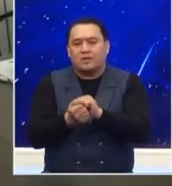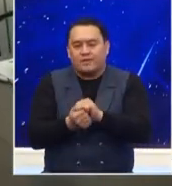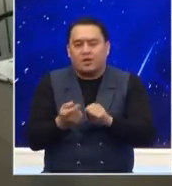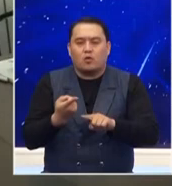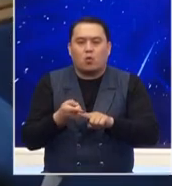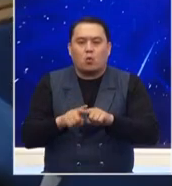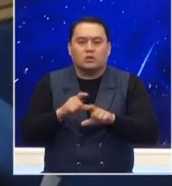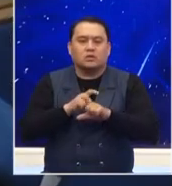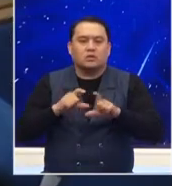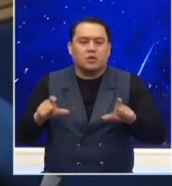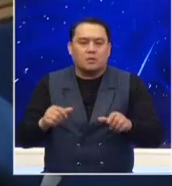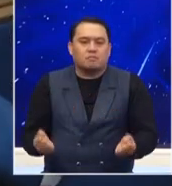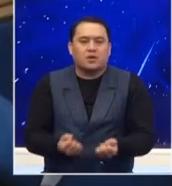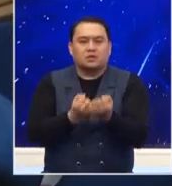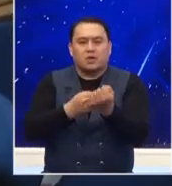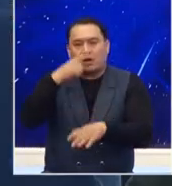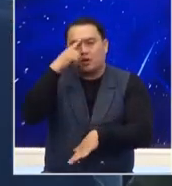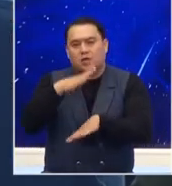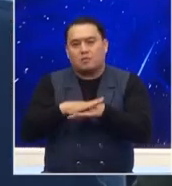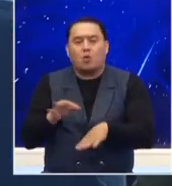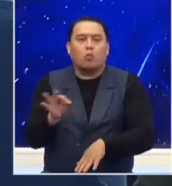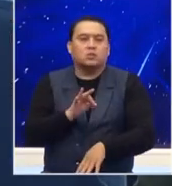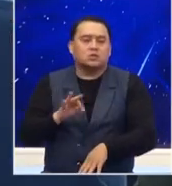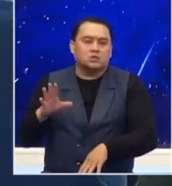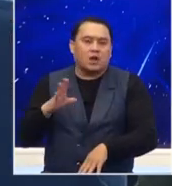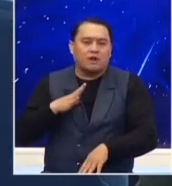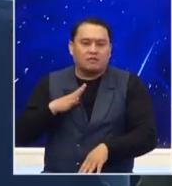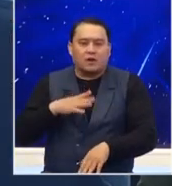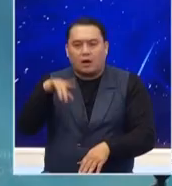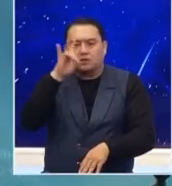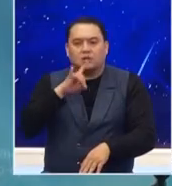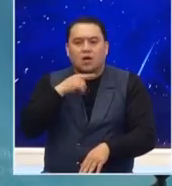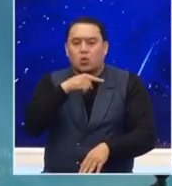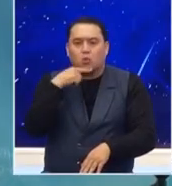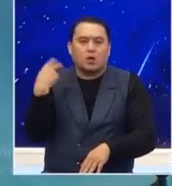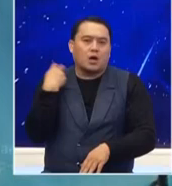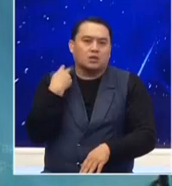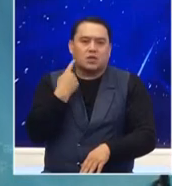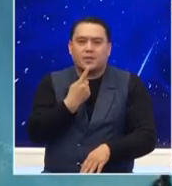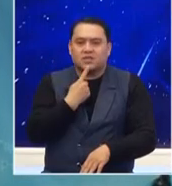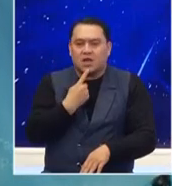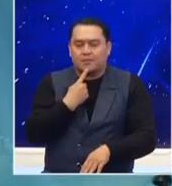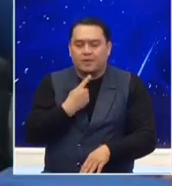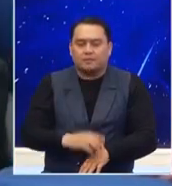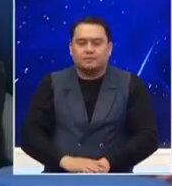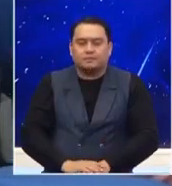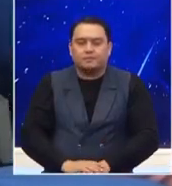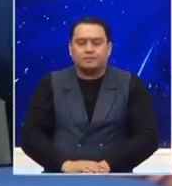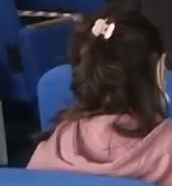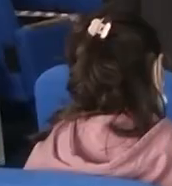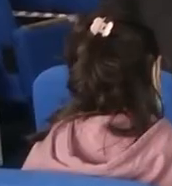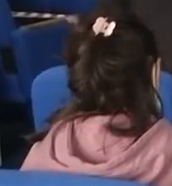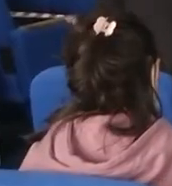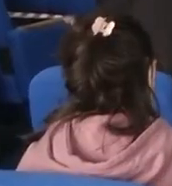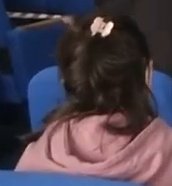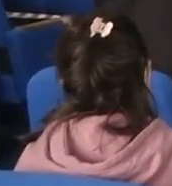историко-архитектурному комплексу Тамбалы при поддержке акима области Амандыка Баталова, вышла на казахском, русском и английском языках. Рустам Араубаев, Курманжан